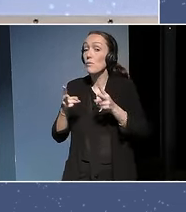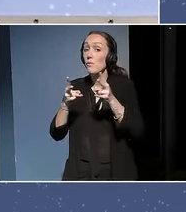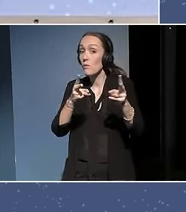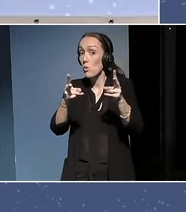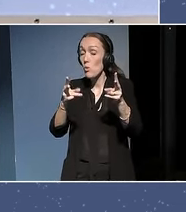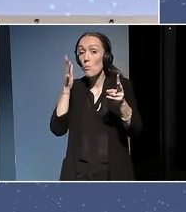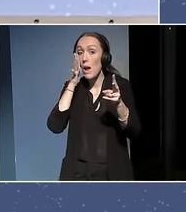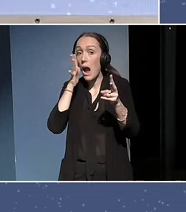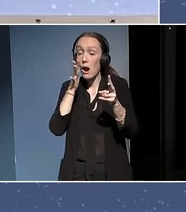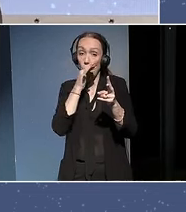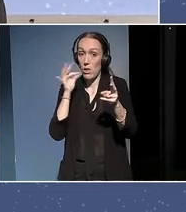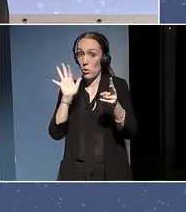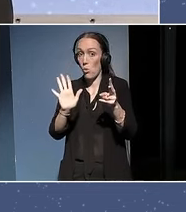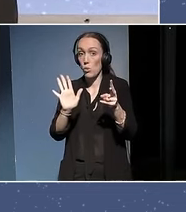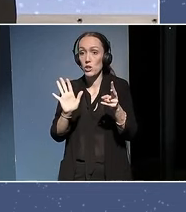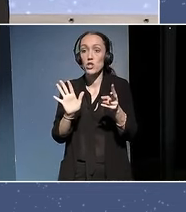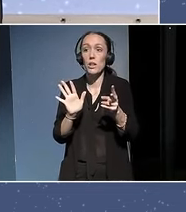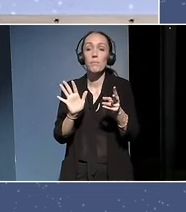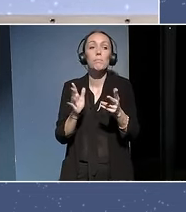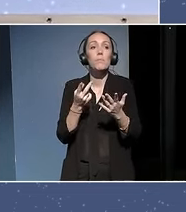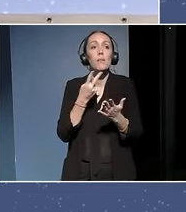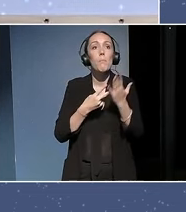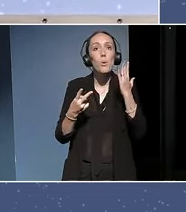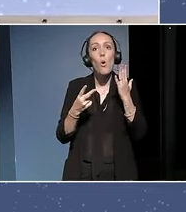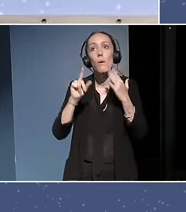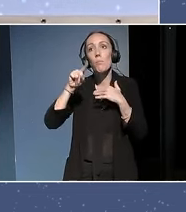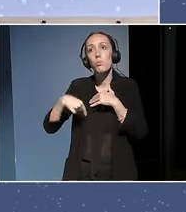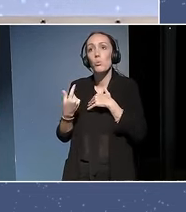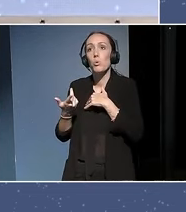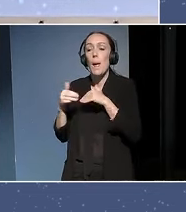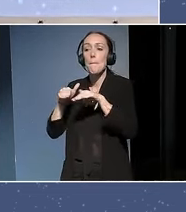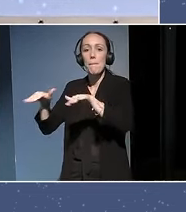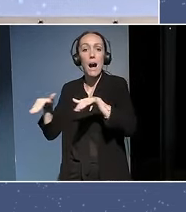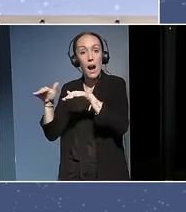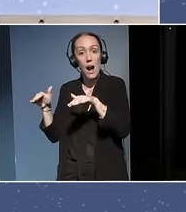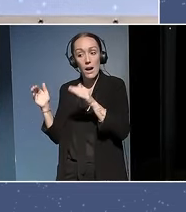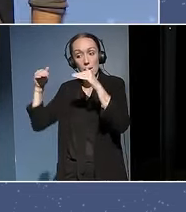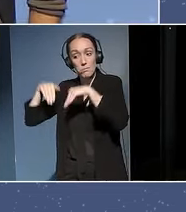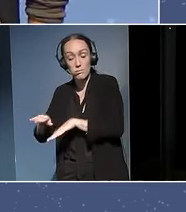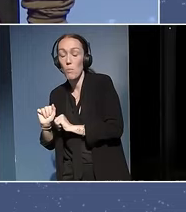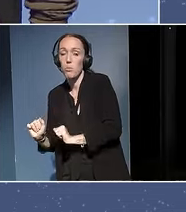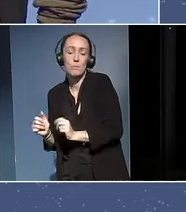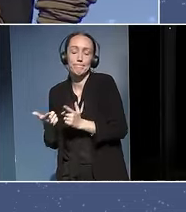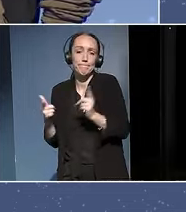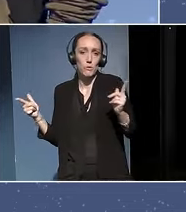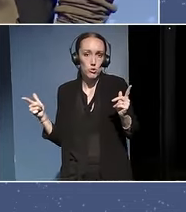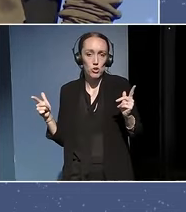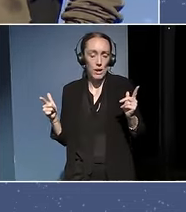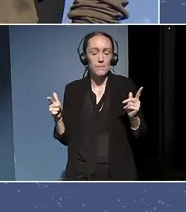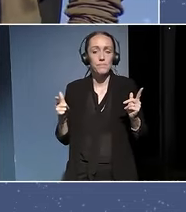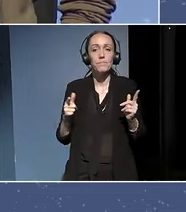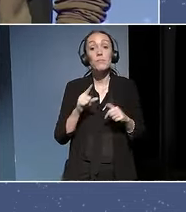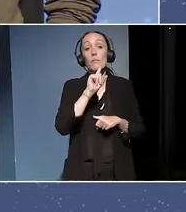dolce fiume acqua dolce ancora nessuna prova che potessero andare in acqua marina No diciamo che proprio anche le ciò che si vede nelle